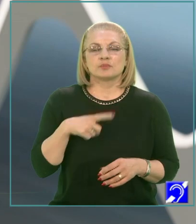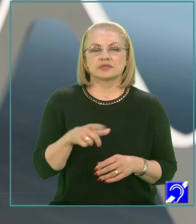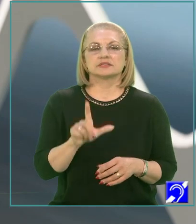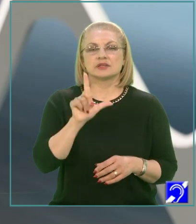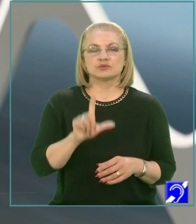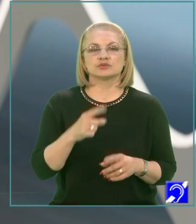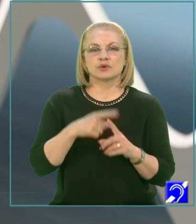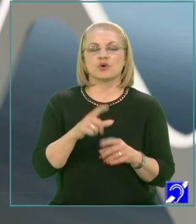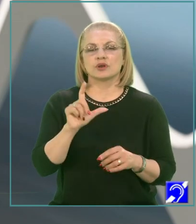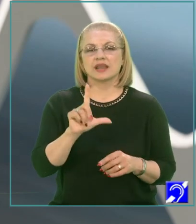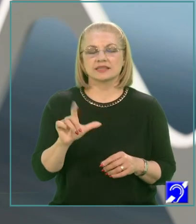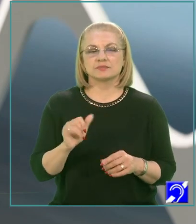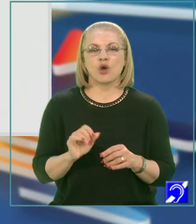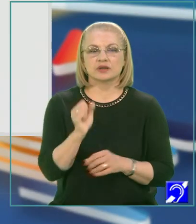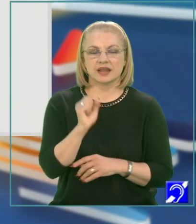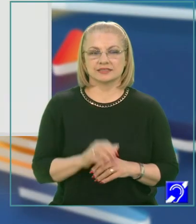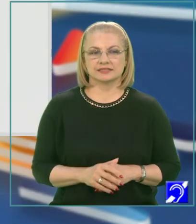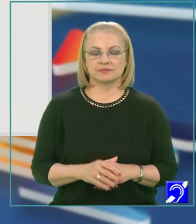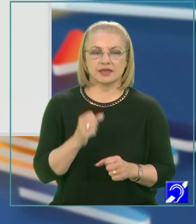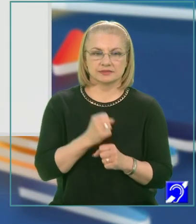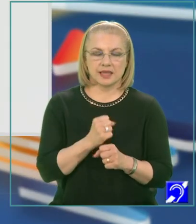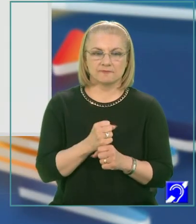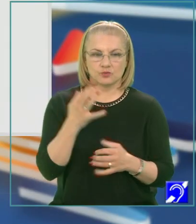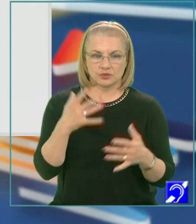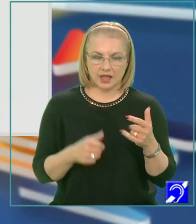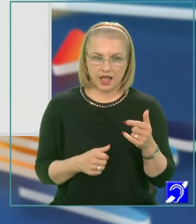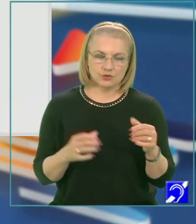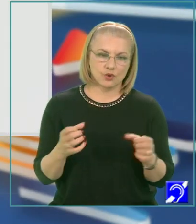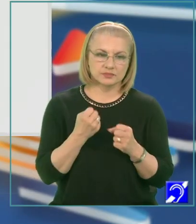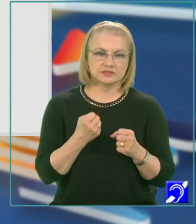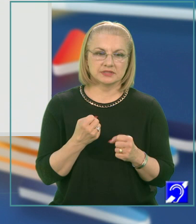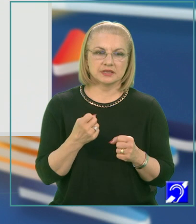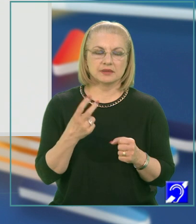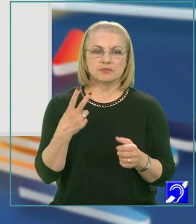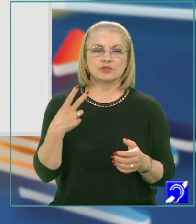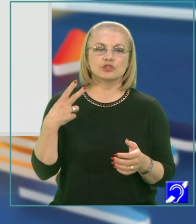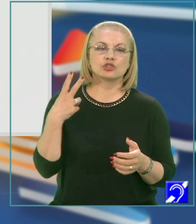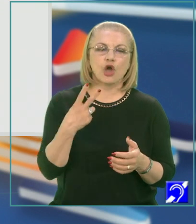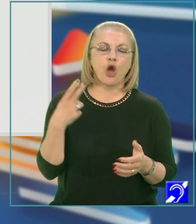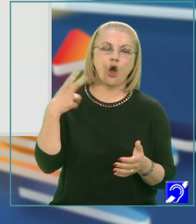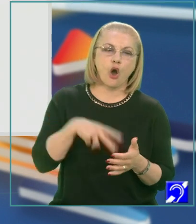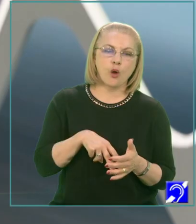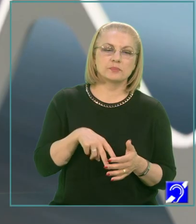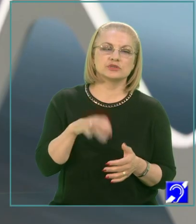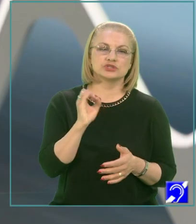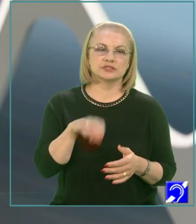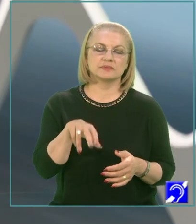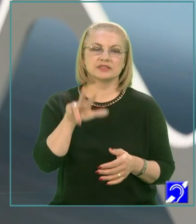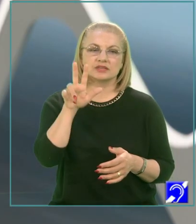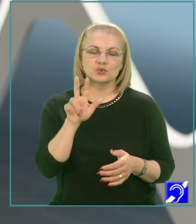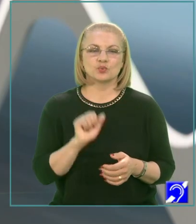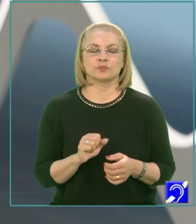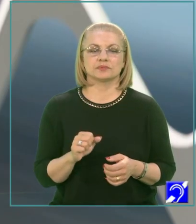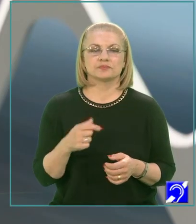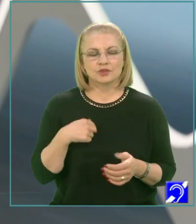lungimea, ori lățimea, ori înălțimea. Făcând acest calcul, obținem 2000 de centimetri cubi. Eu aș mai avea o provocare